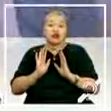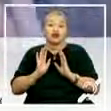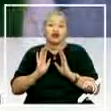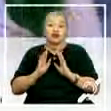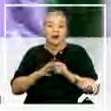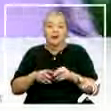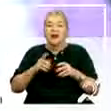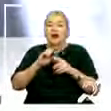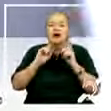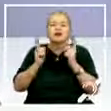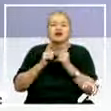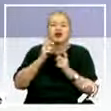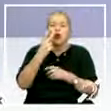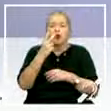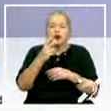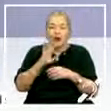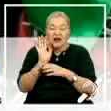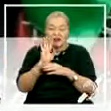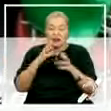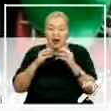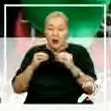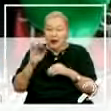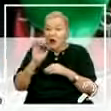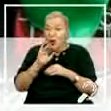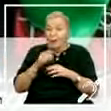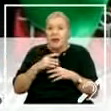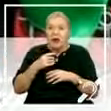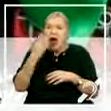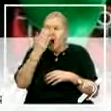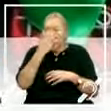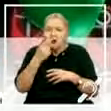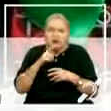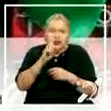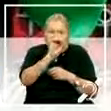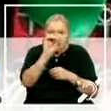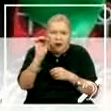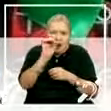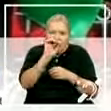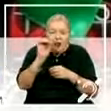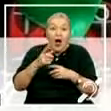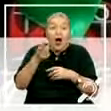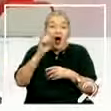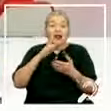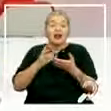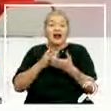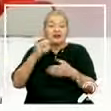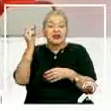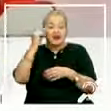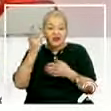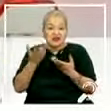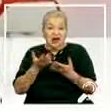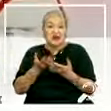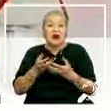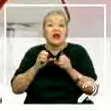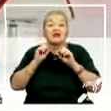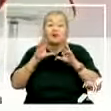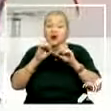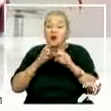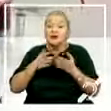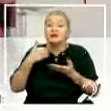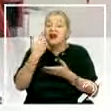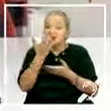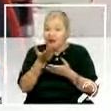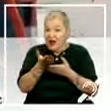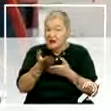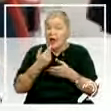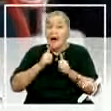În studioul 2 al televiziunii române, copiii au exersat citirea de pe prompter. O altă lecție învățată a fost că informațiile transmise